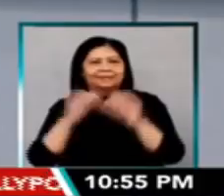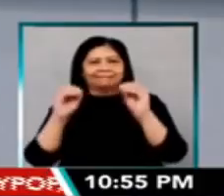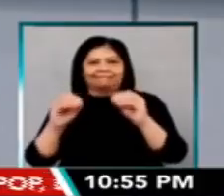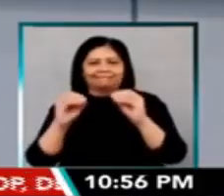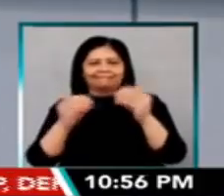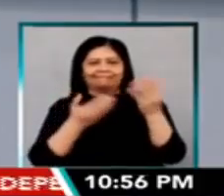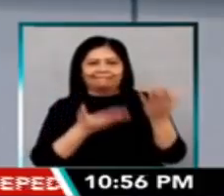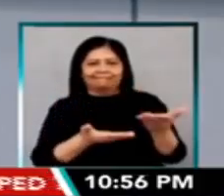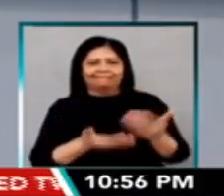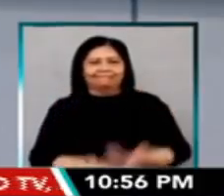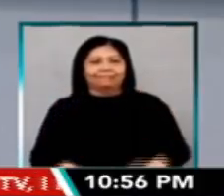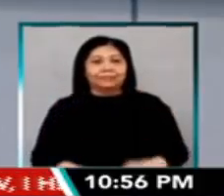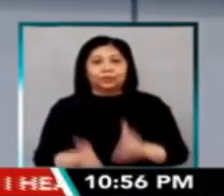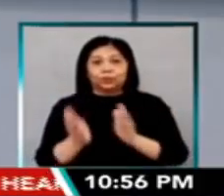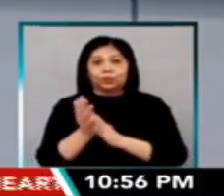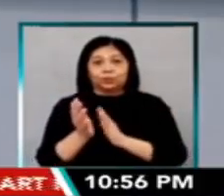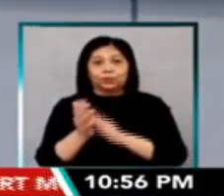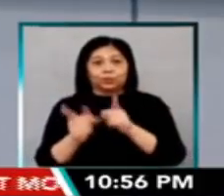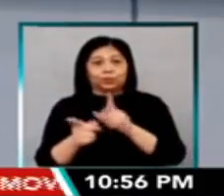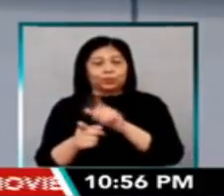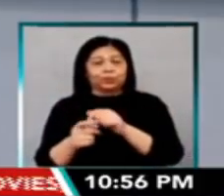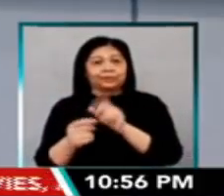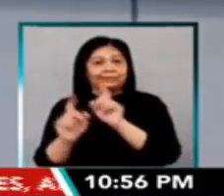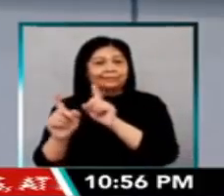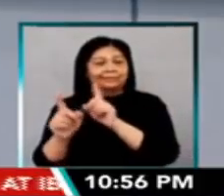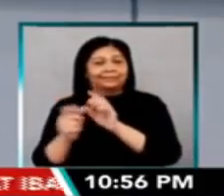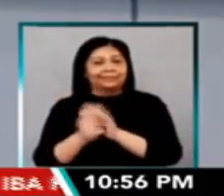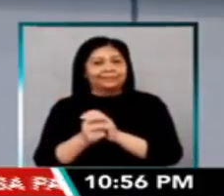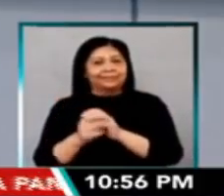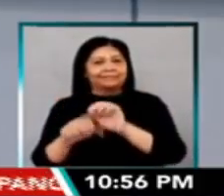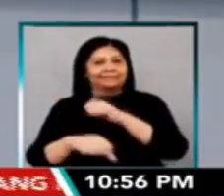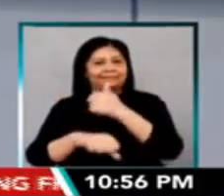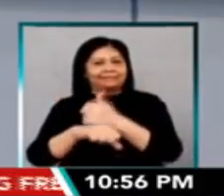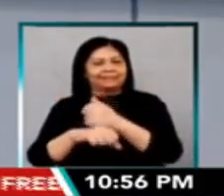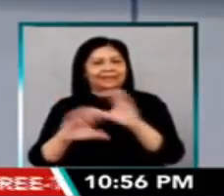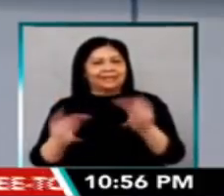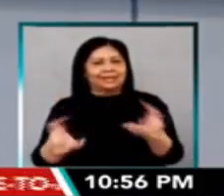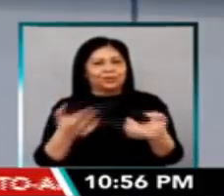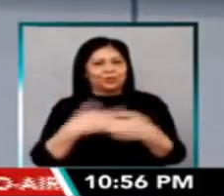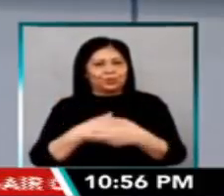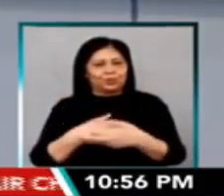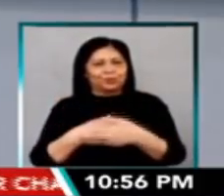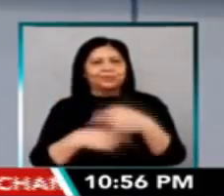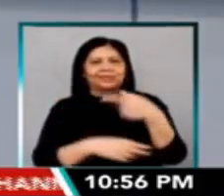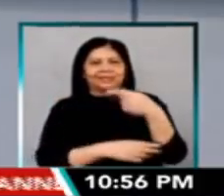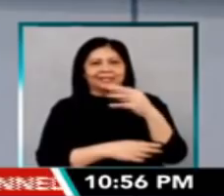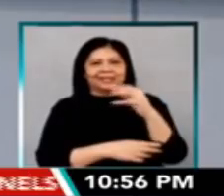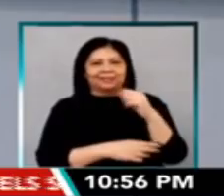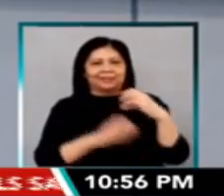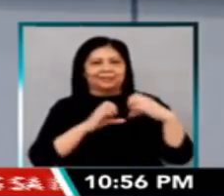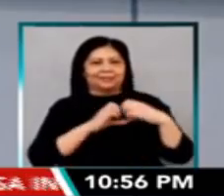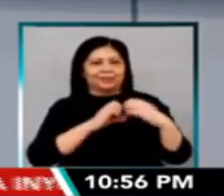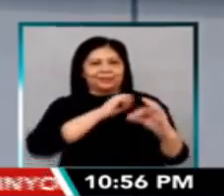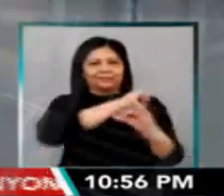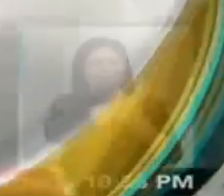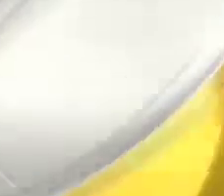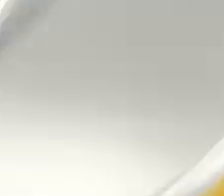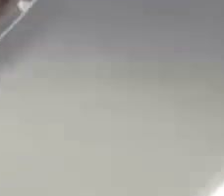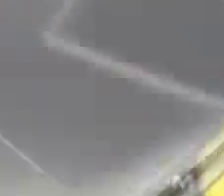Ang eskwelahan na kanyang pinapasukan, pinatayuan ng classrooms ng GMA Kapuso Foundation.